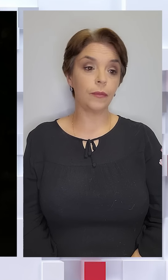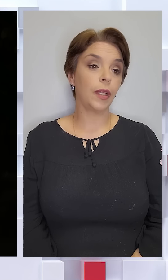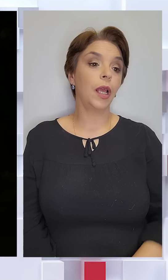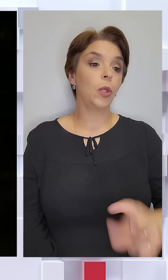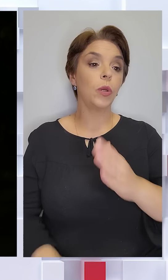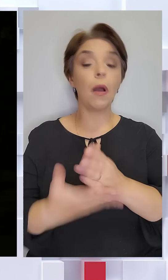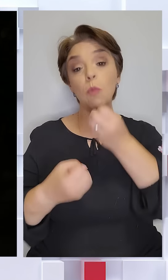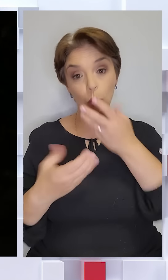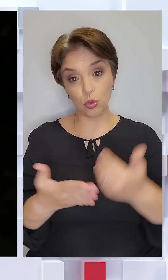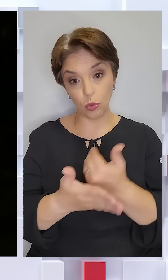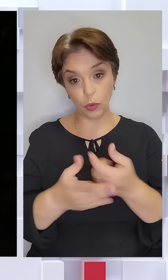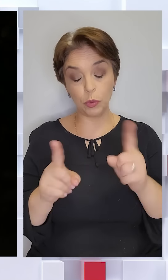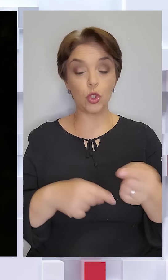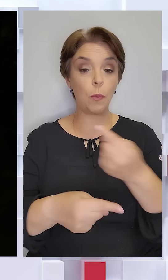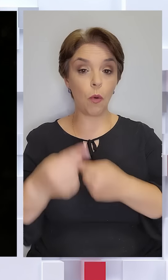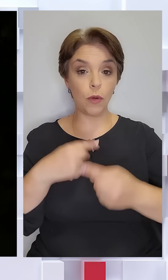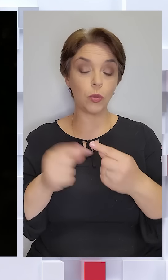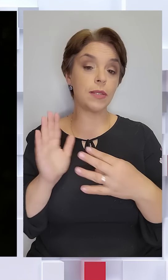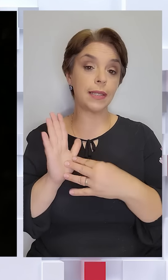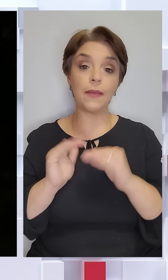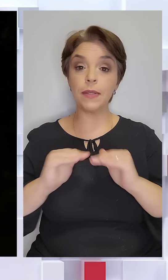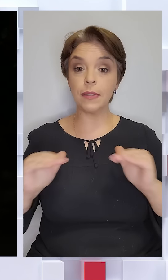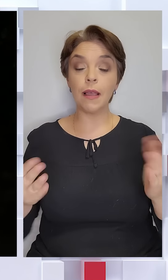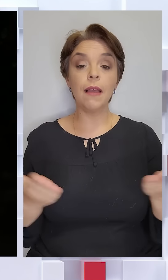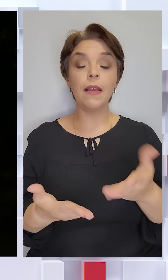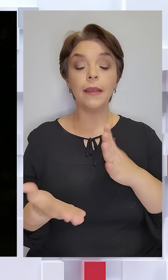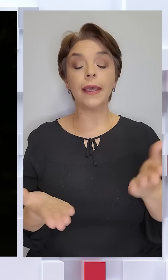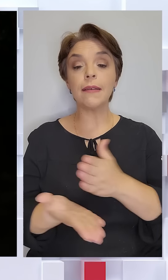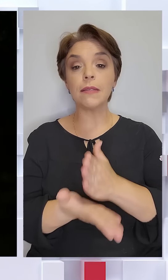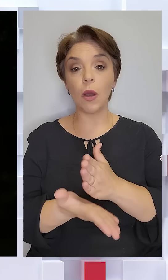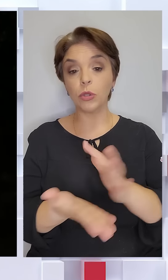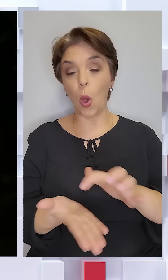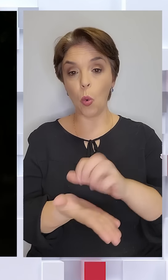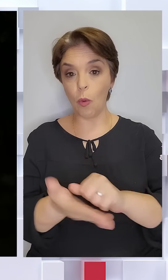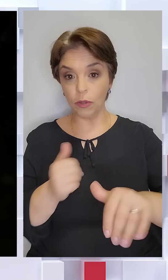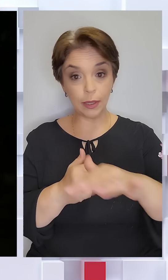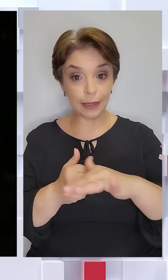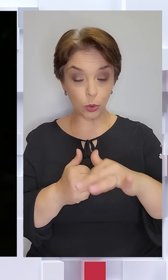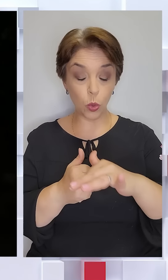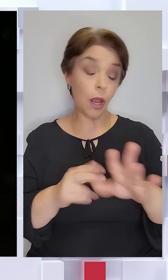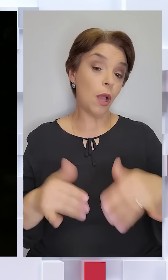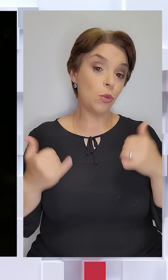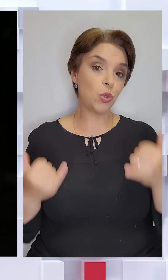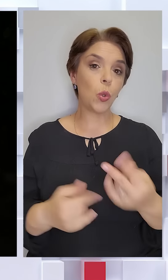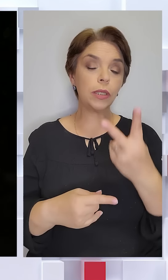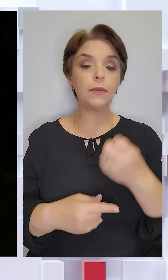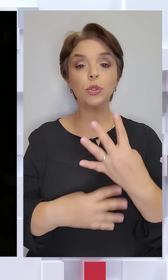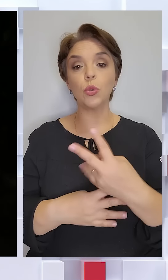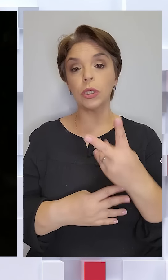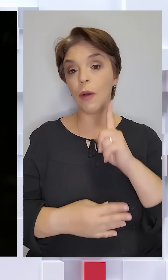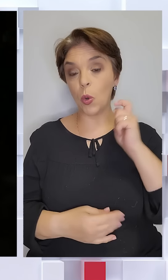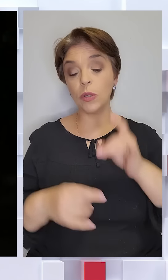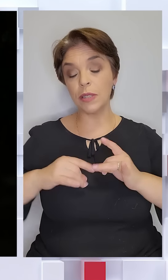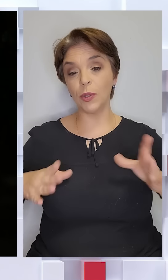Ну і маємо хорошу новину про те, що повернулися 9 дітей, які знаходилися на окупованих територіях. І сьогодні 242